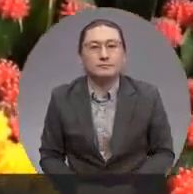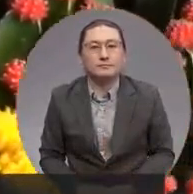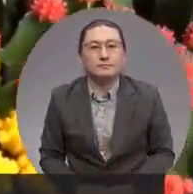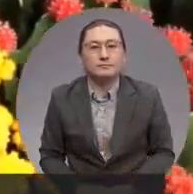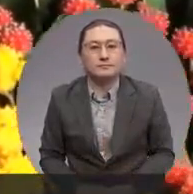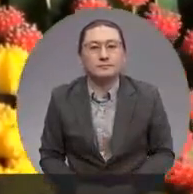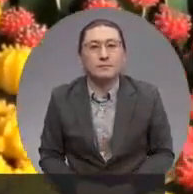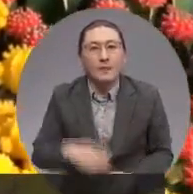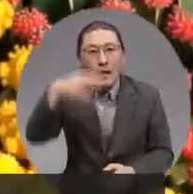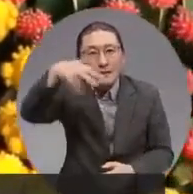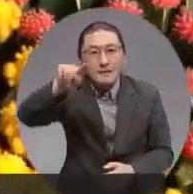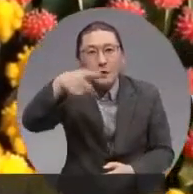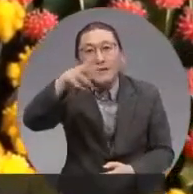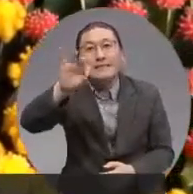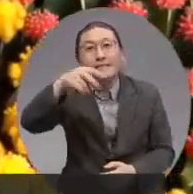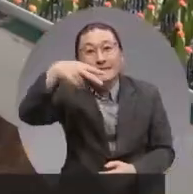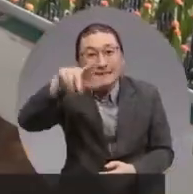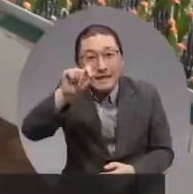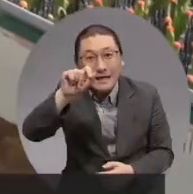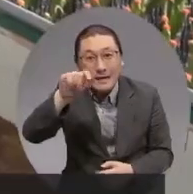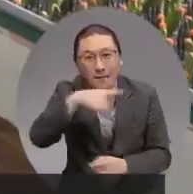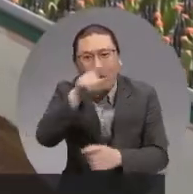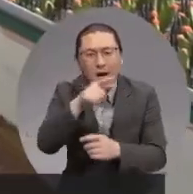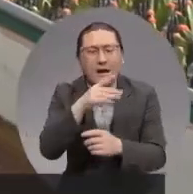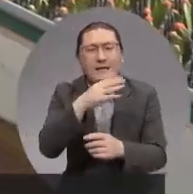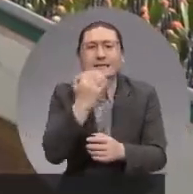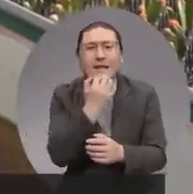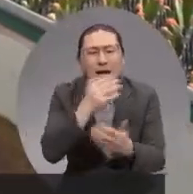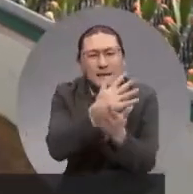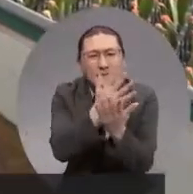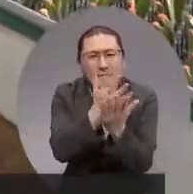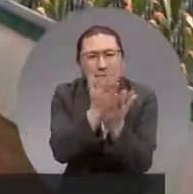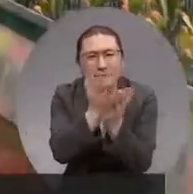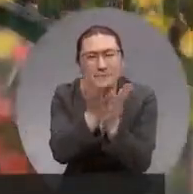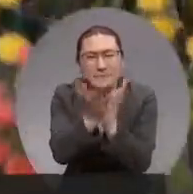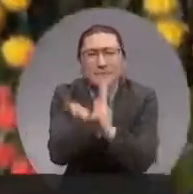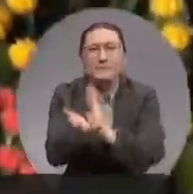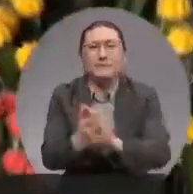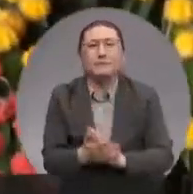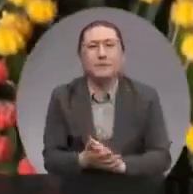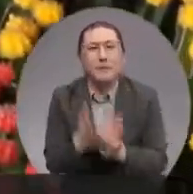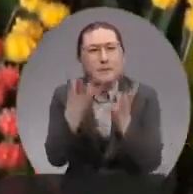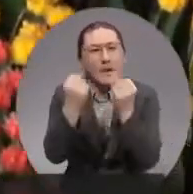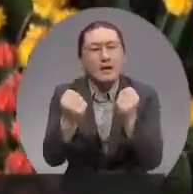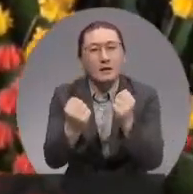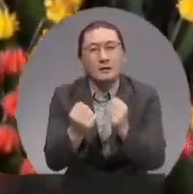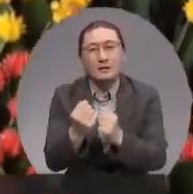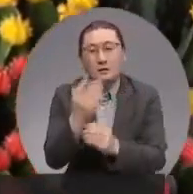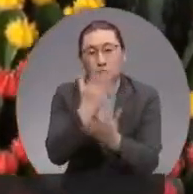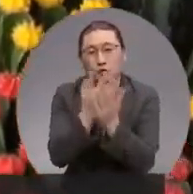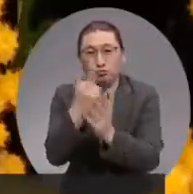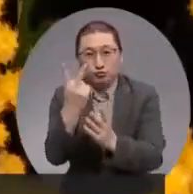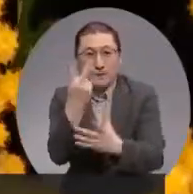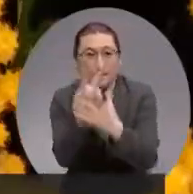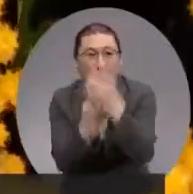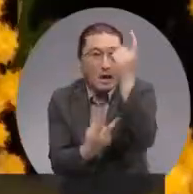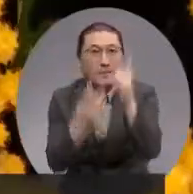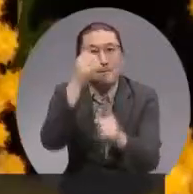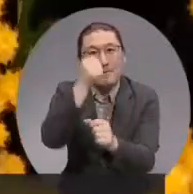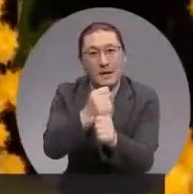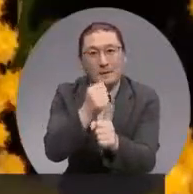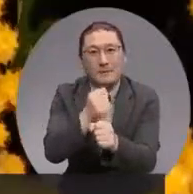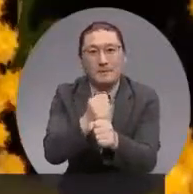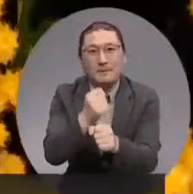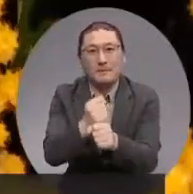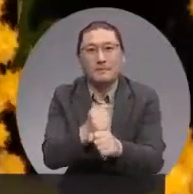초록의 작은 선인장 위에 형형색색으로 올라앉은 선인장들 서로 다른 두 종류의 선인장을 붙여 만든 접목 선인장입니다